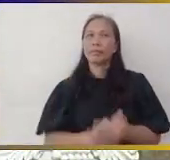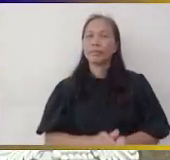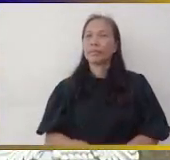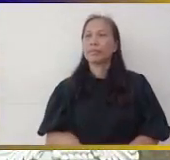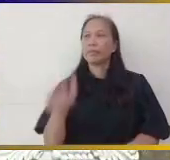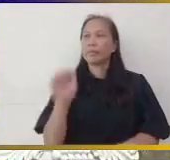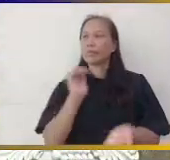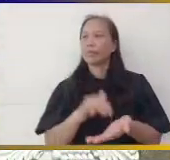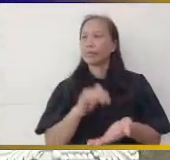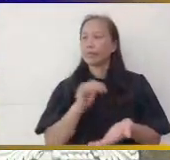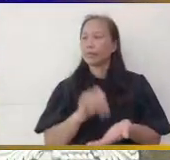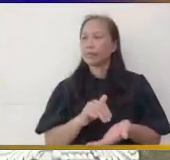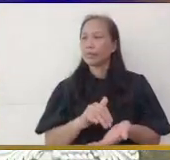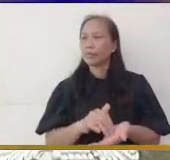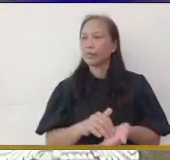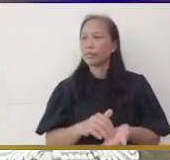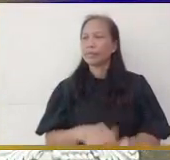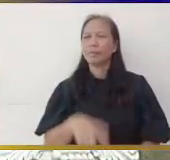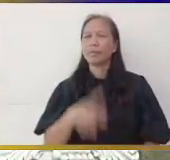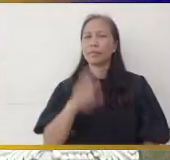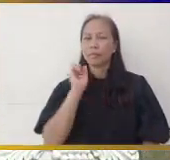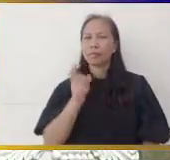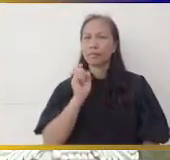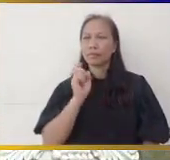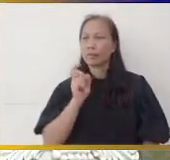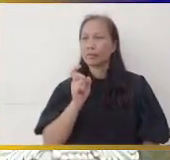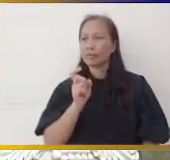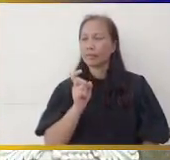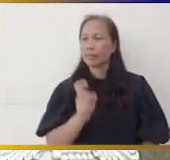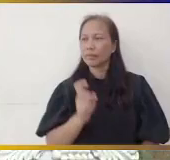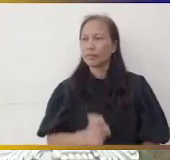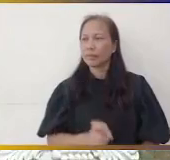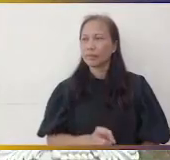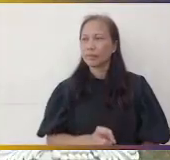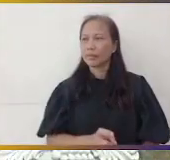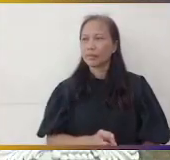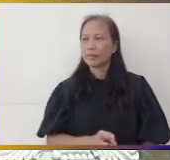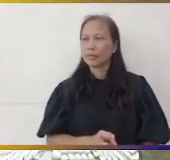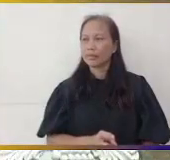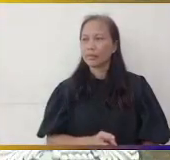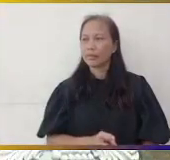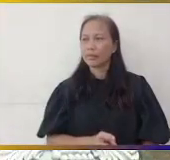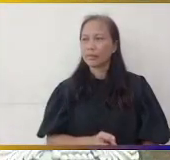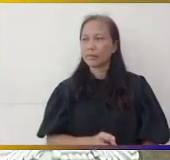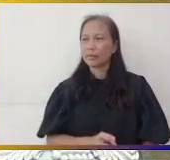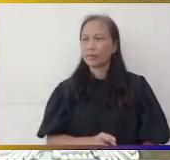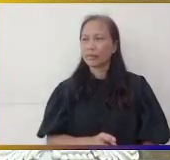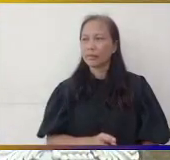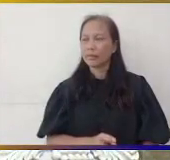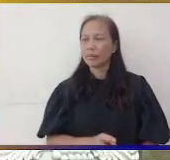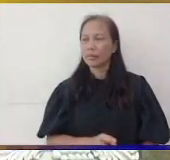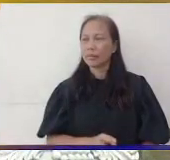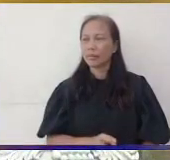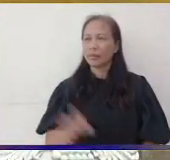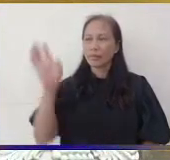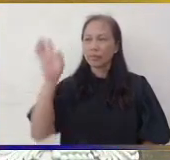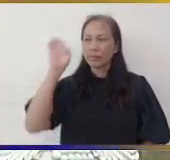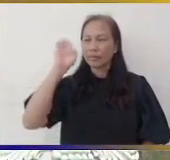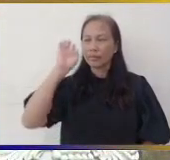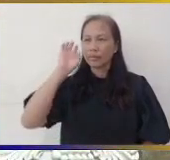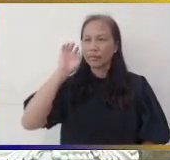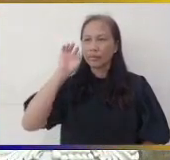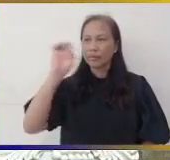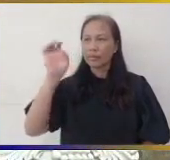immediately mga kapatid immediately siya po ay dinin okay siya po ayce dahil sa galit